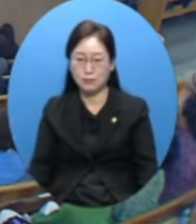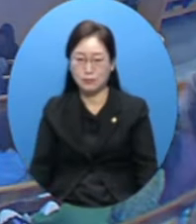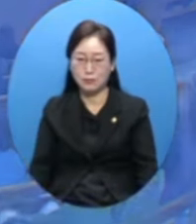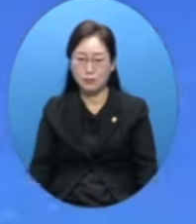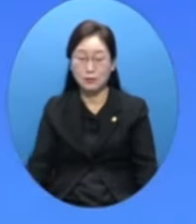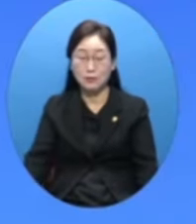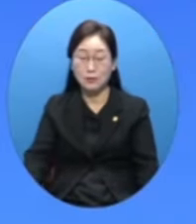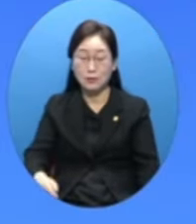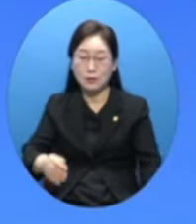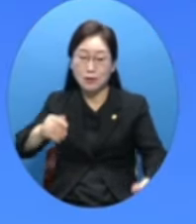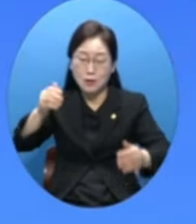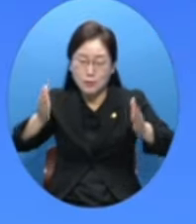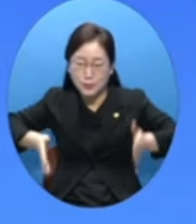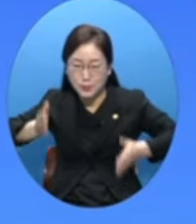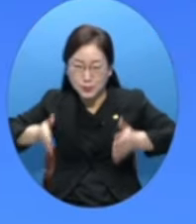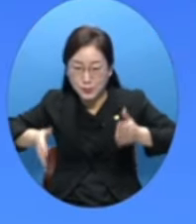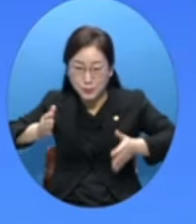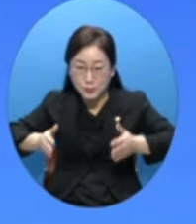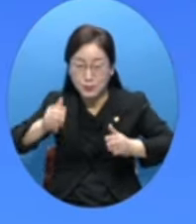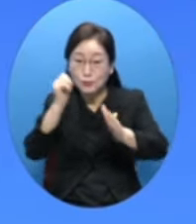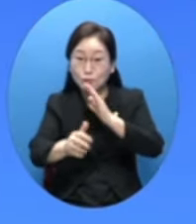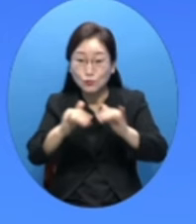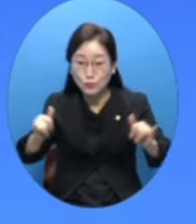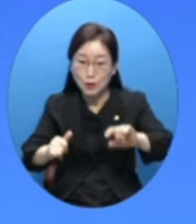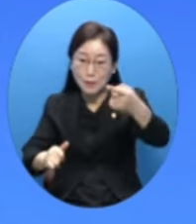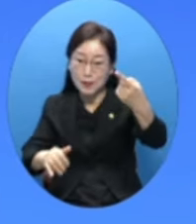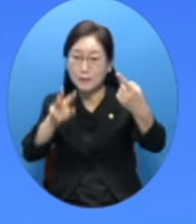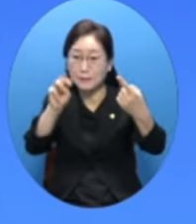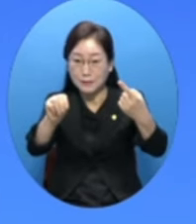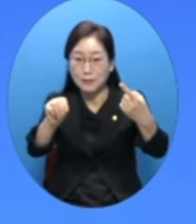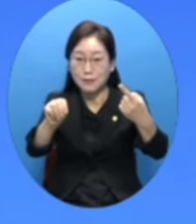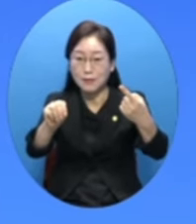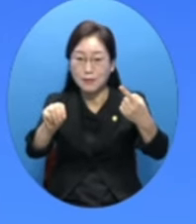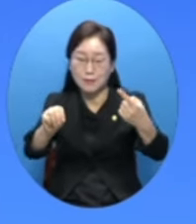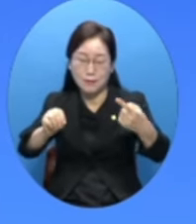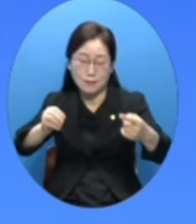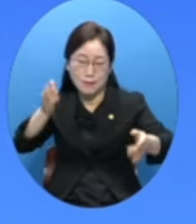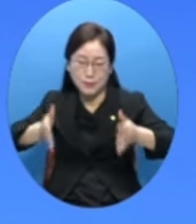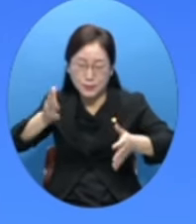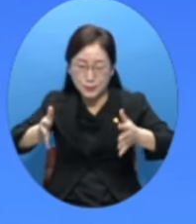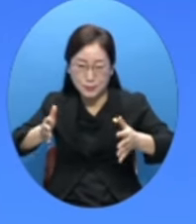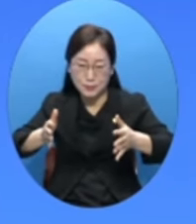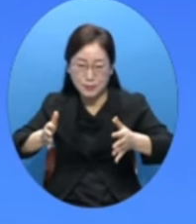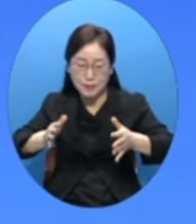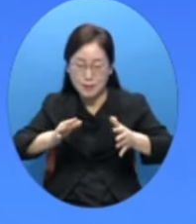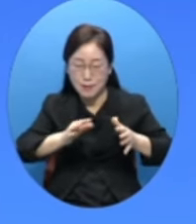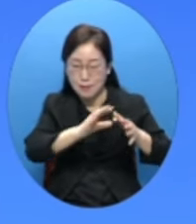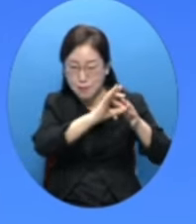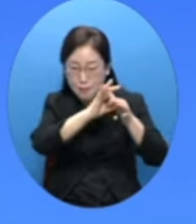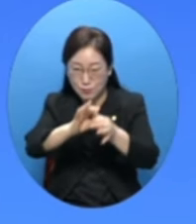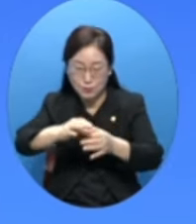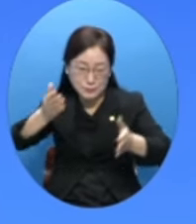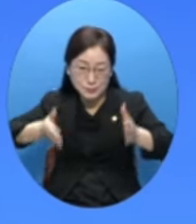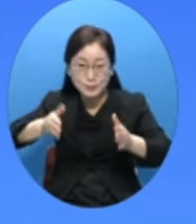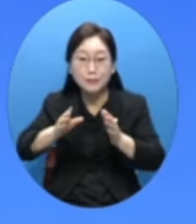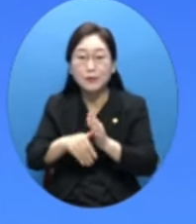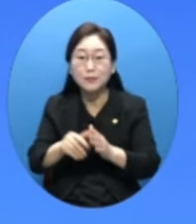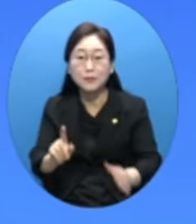육상 선수가 100m 경주나 마라톤 경주를 할 때